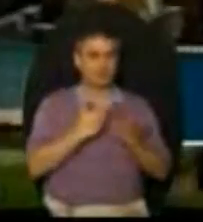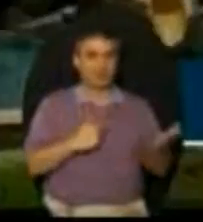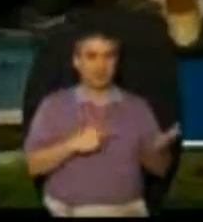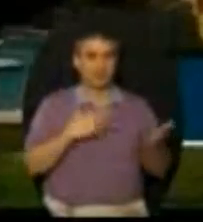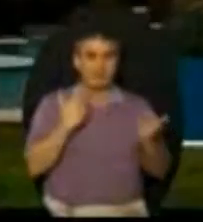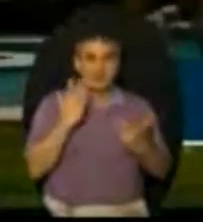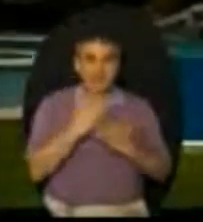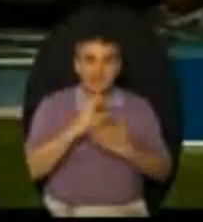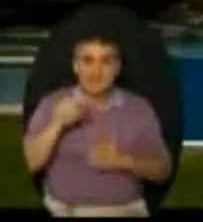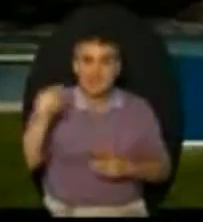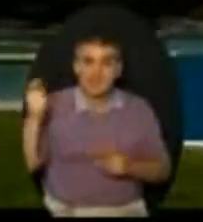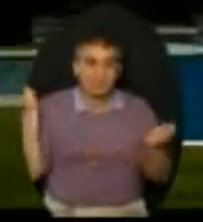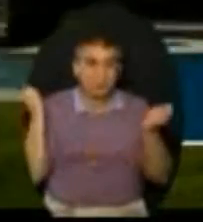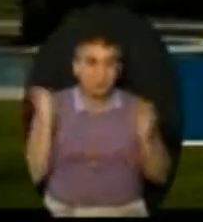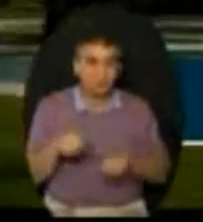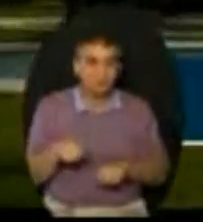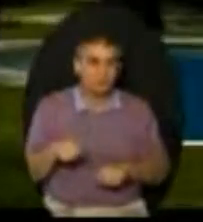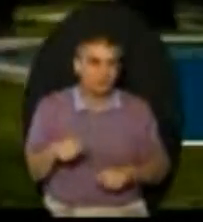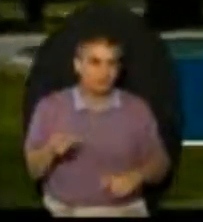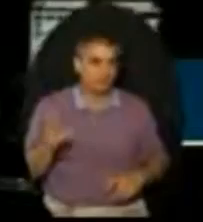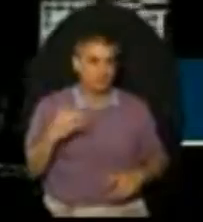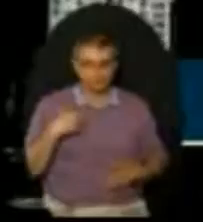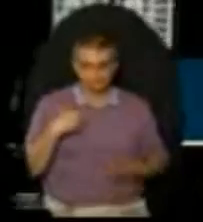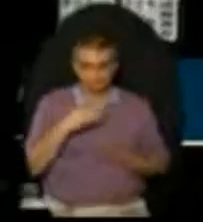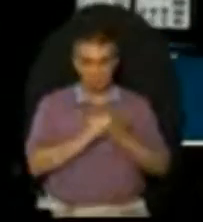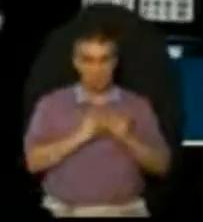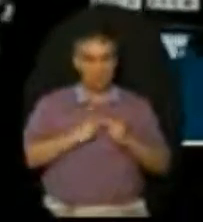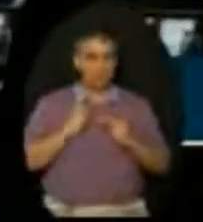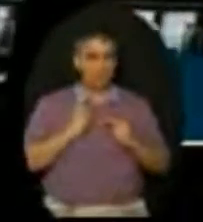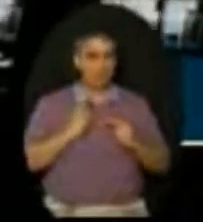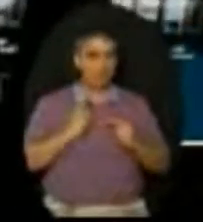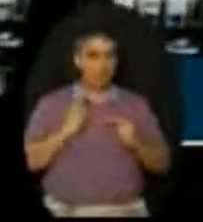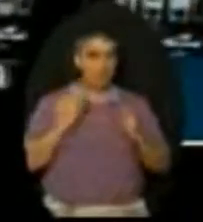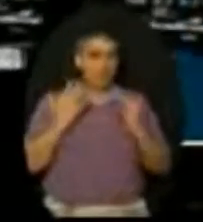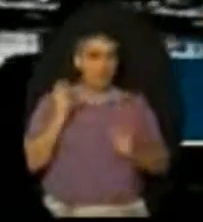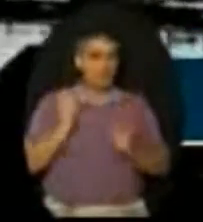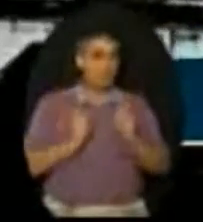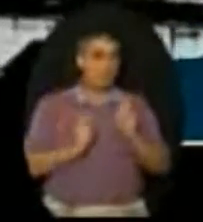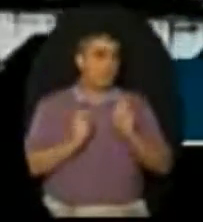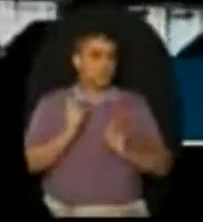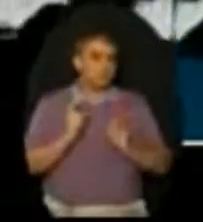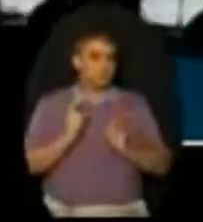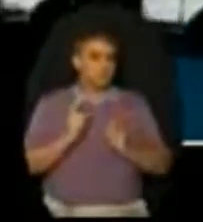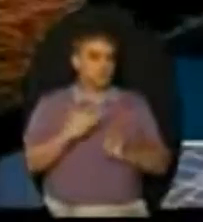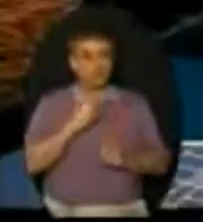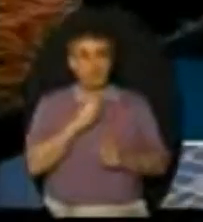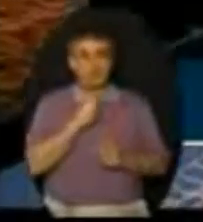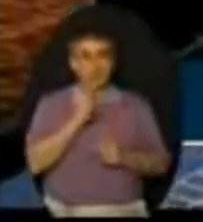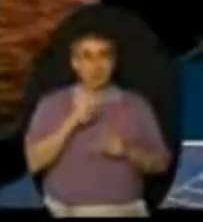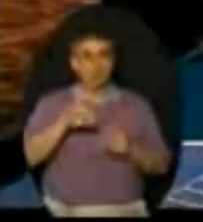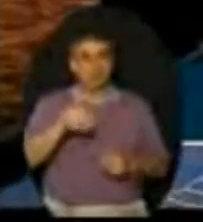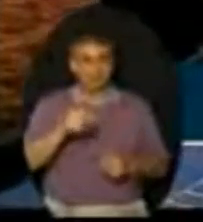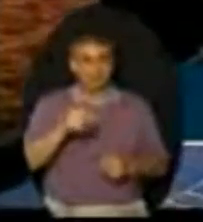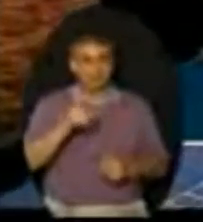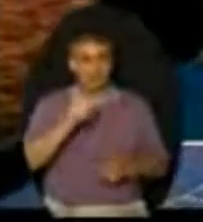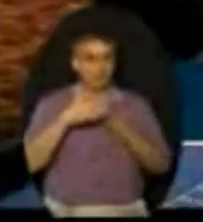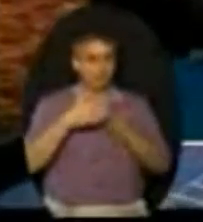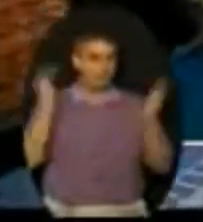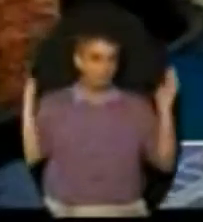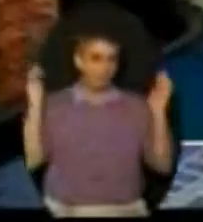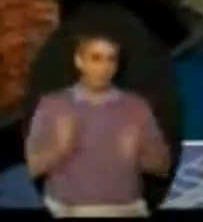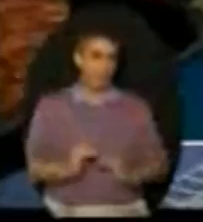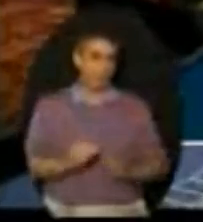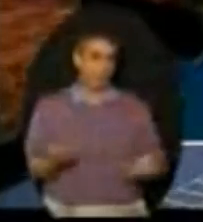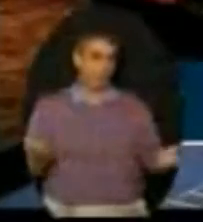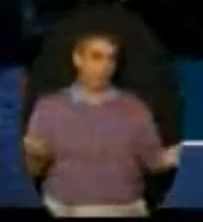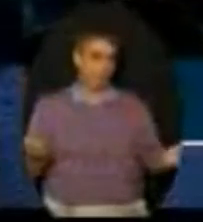ברגע שהקזינו נסגר, יש לי על זה נתונים מדויקים. כמות האנשים שהתמכרו לקזינו ולספינות ירד. אבל כן,